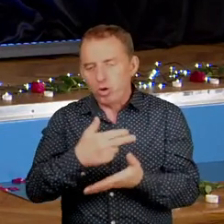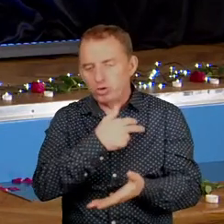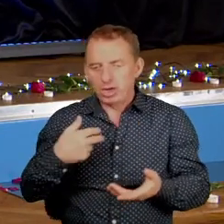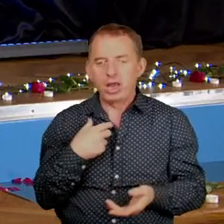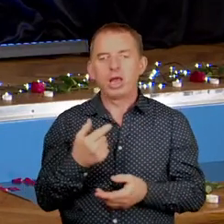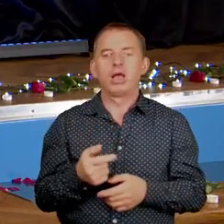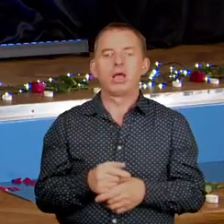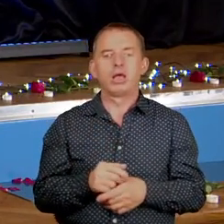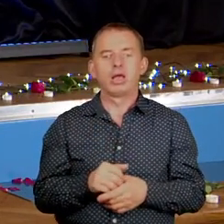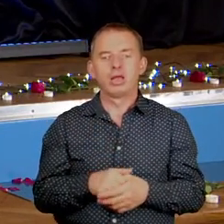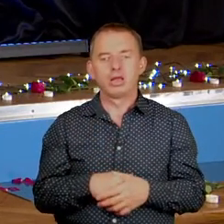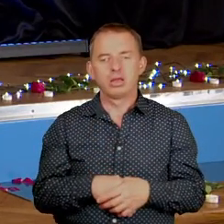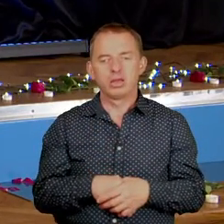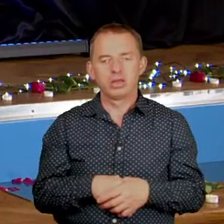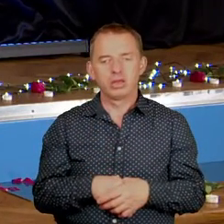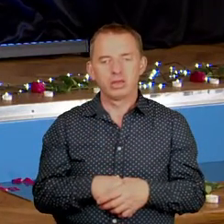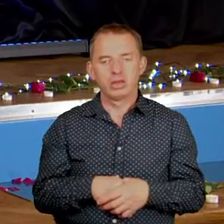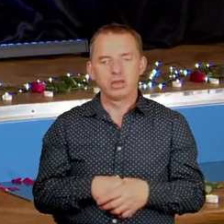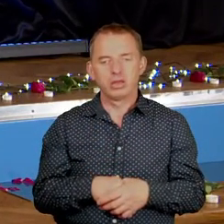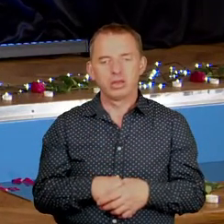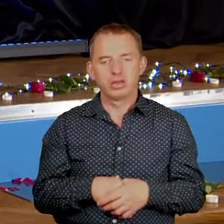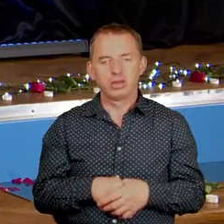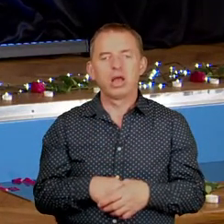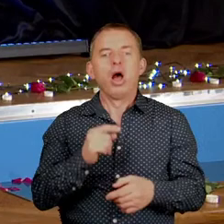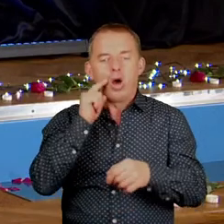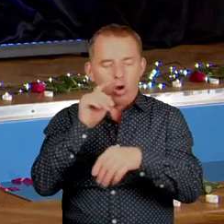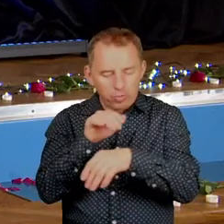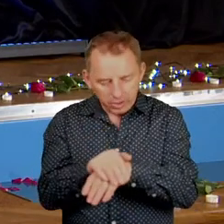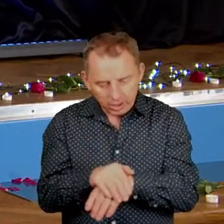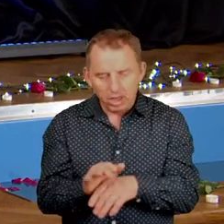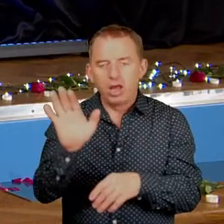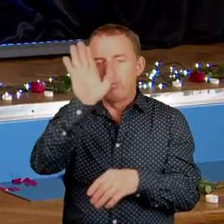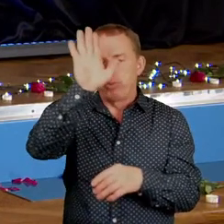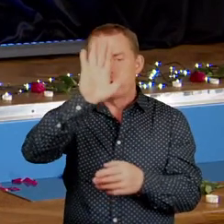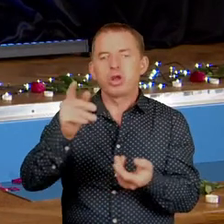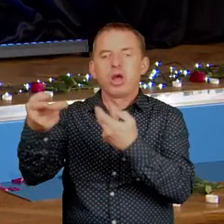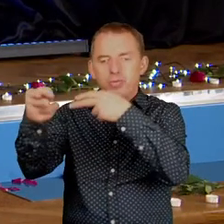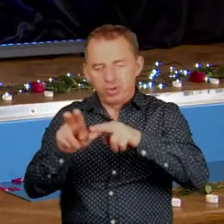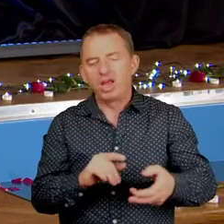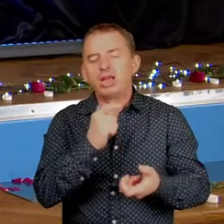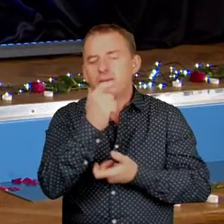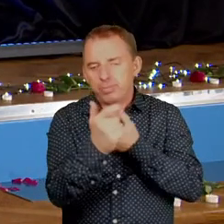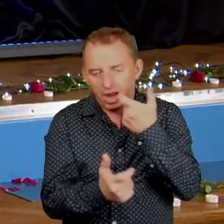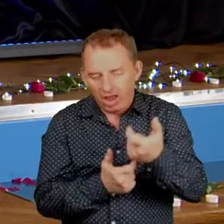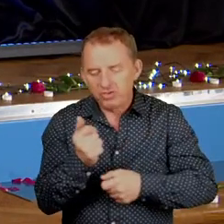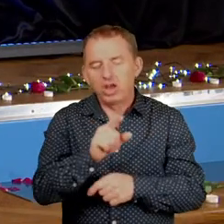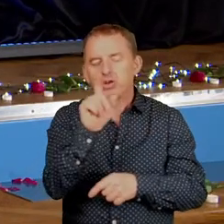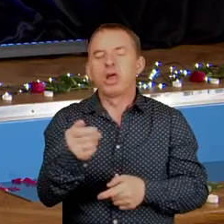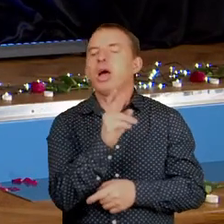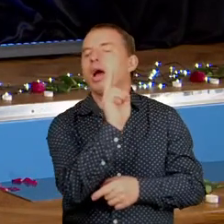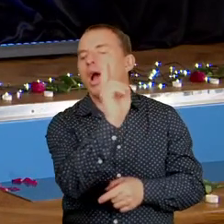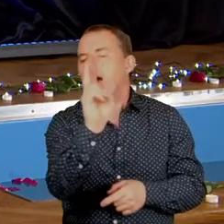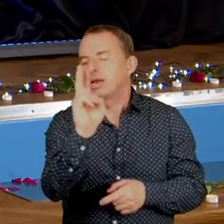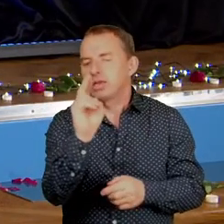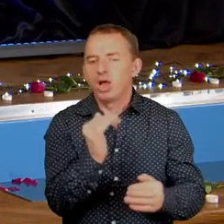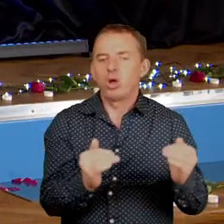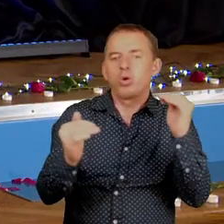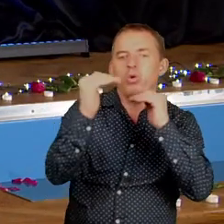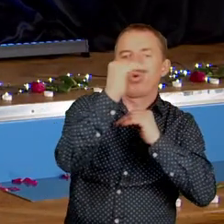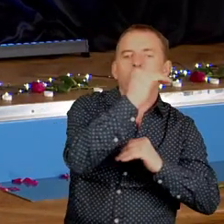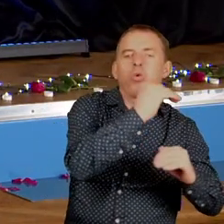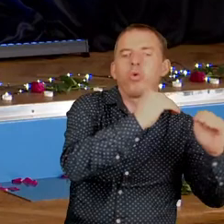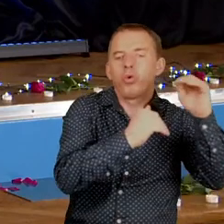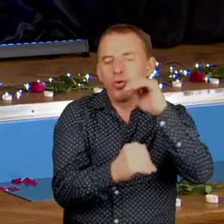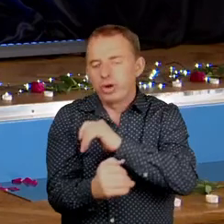makes every mountain we climb easier. Obietnica Bożego powrotu sprawia, że każda góra,